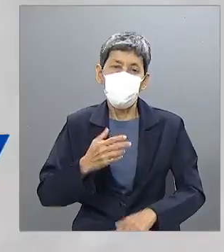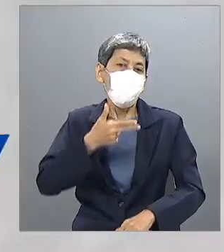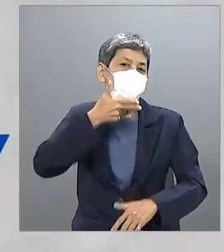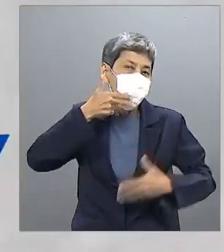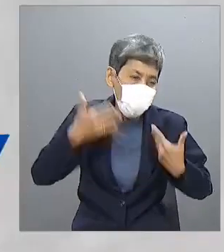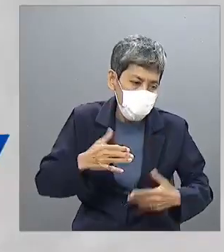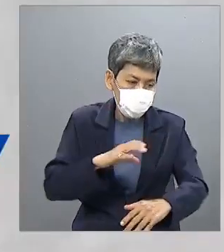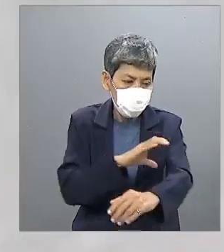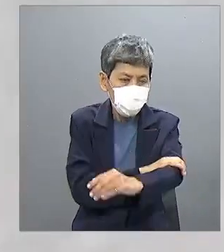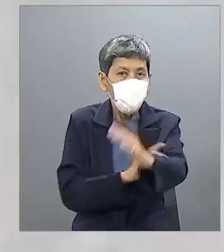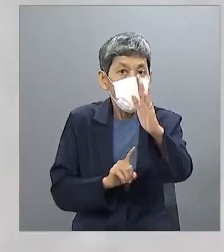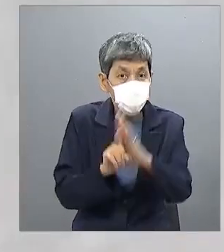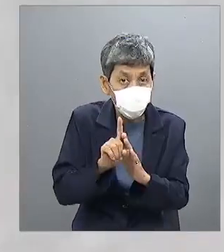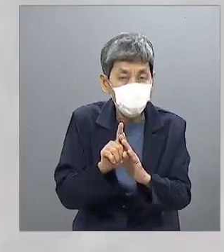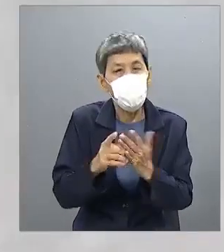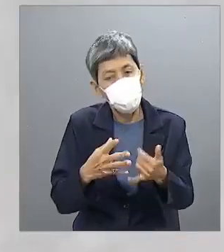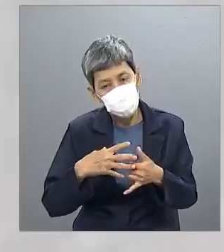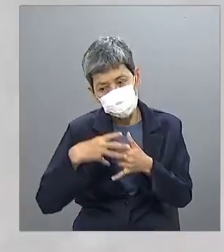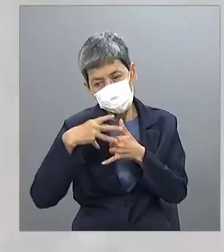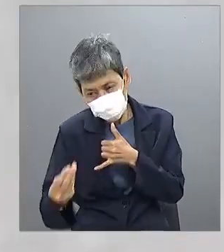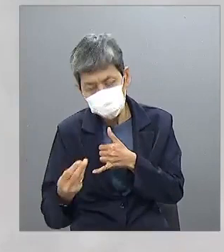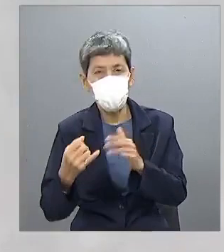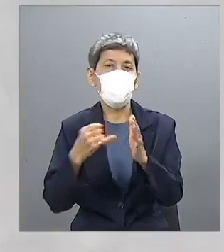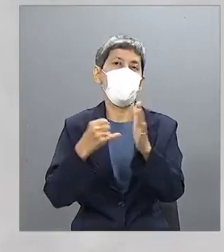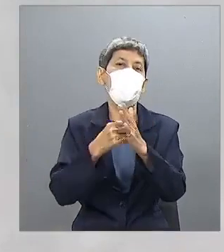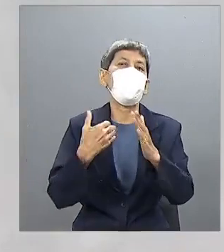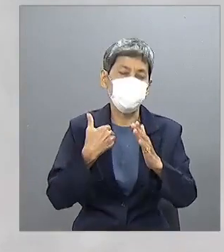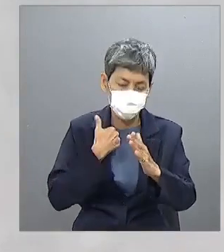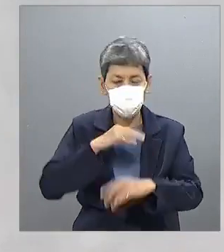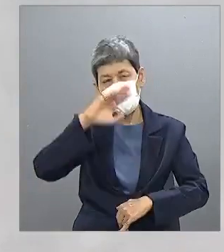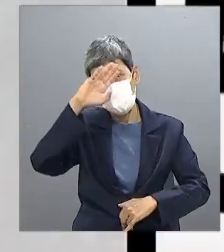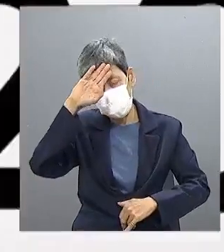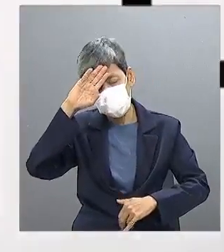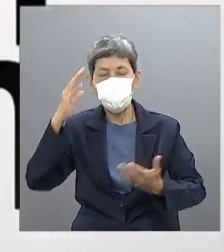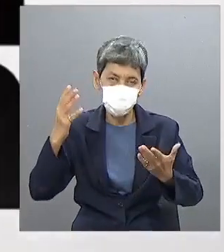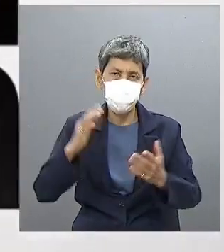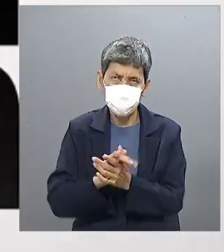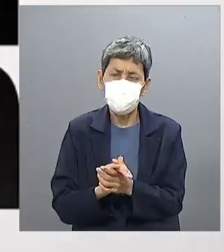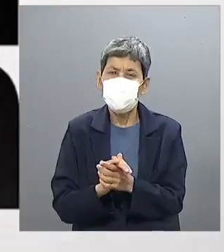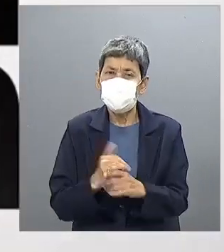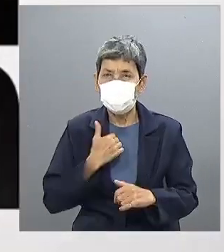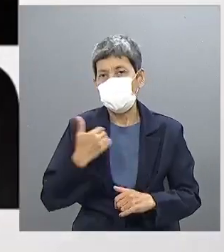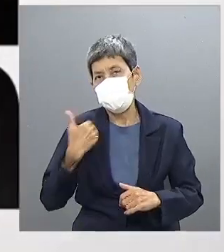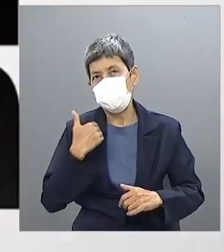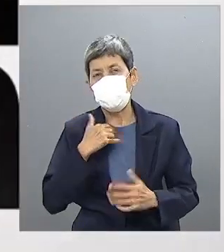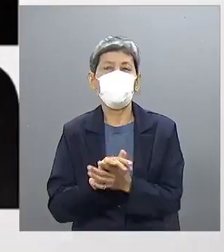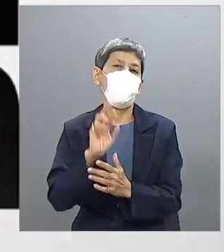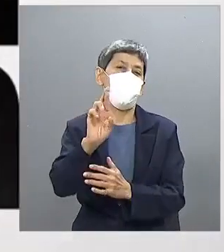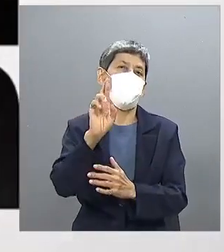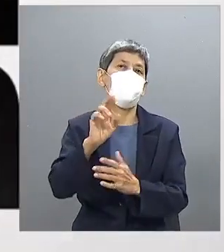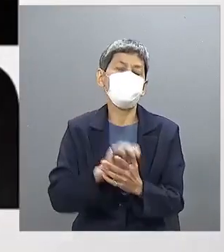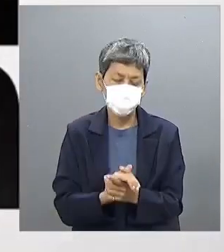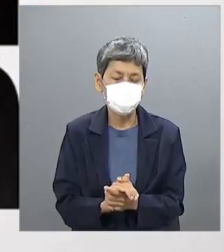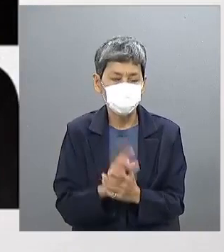สู่ใกล้ๆกับคนที่เรารักหรือพ่อแม่เราที่ท่านเอ่อมีโรคประจำตัวพวกเนี้ยก็จะยิ่งทำให้ถ้ายิ่งป่วยมายิ่งคุยกับปู่หรือหายาก